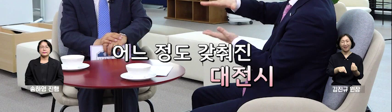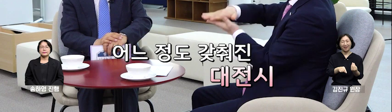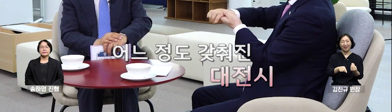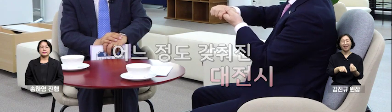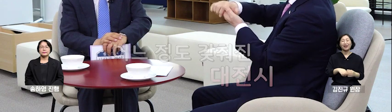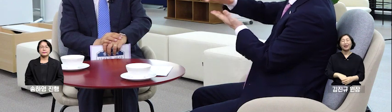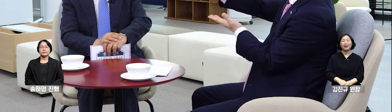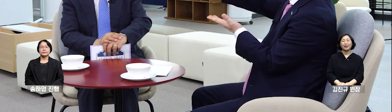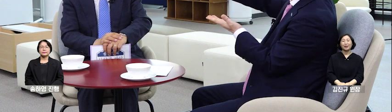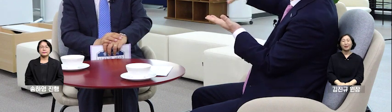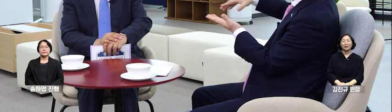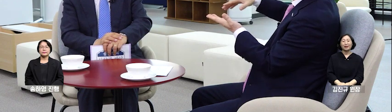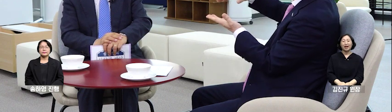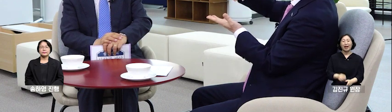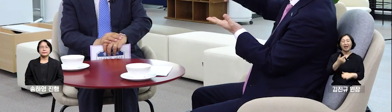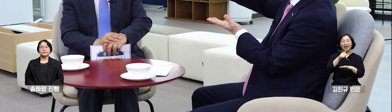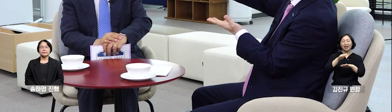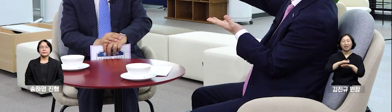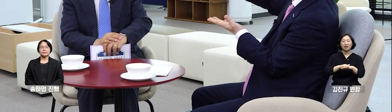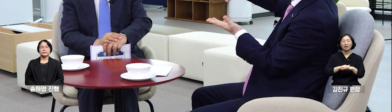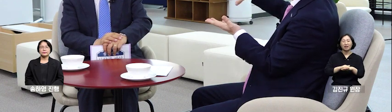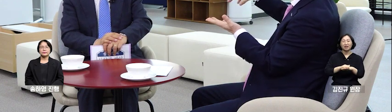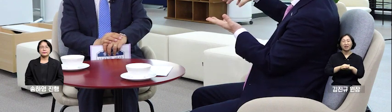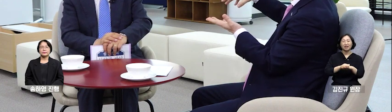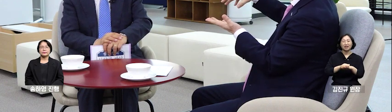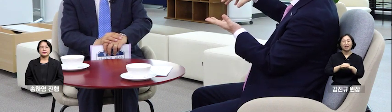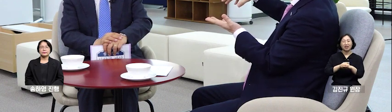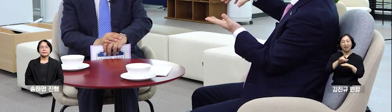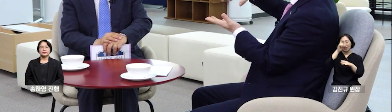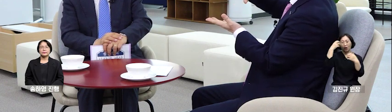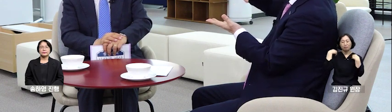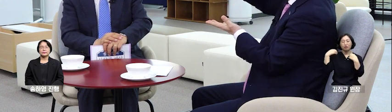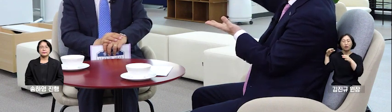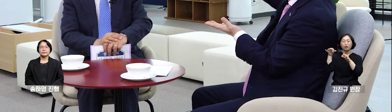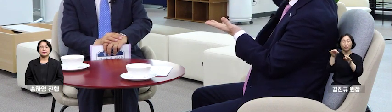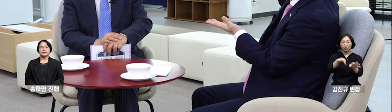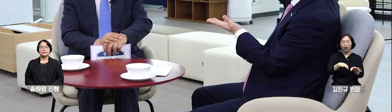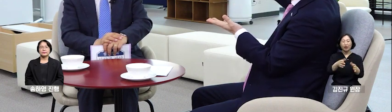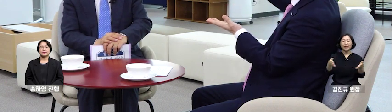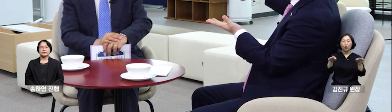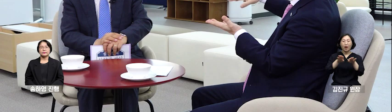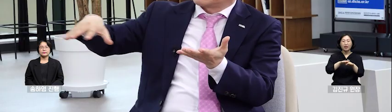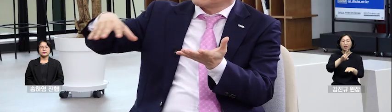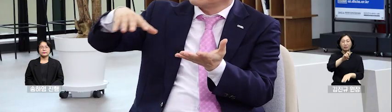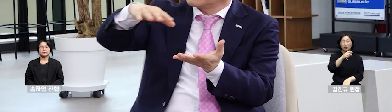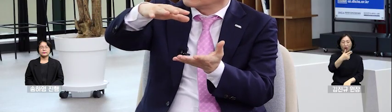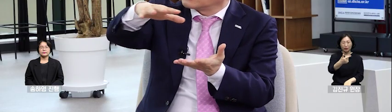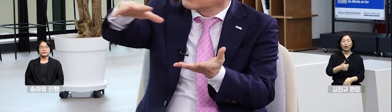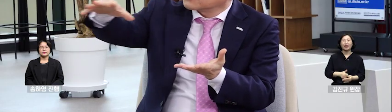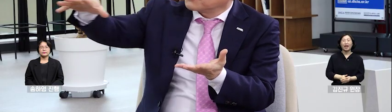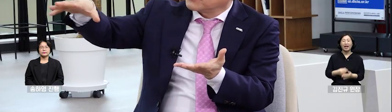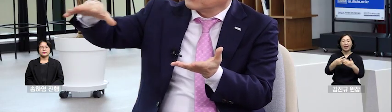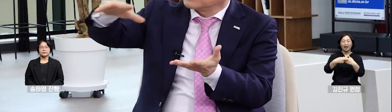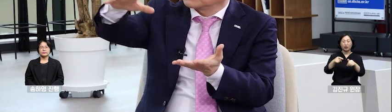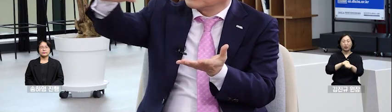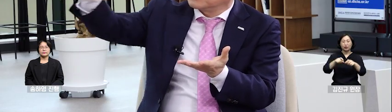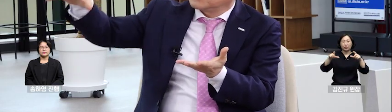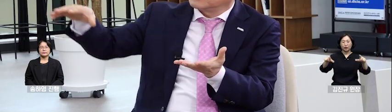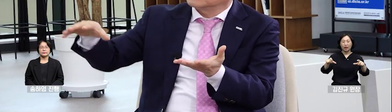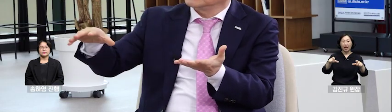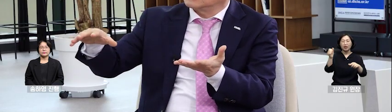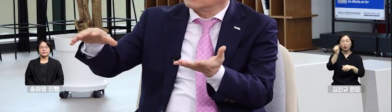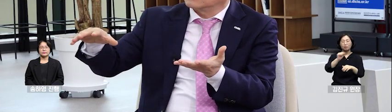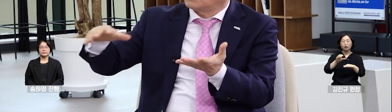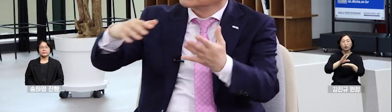싶고 아시겠지만 대전에는 모습이어서 이렇게 출연 기간이 있고 개 도트 꽤 많 거의 2006 의 소프트웨어 이 또